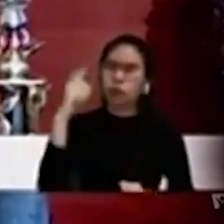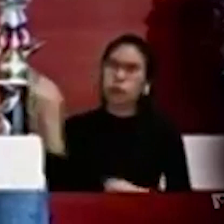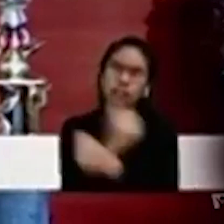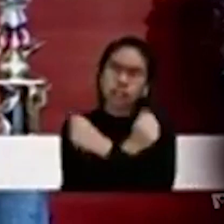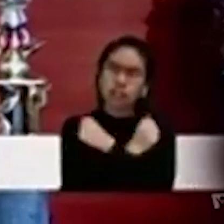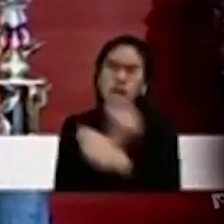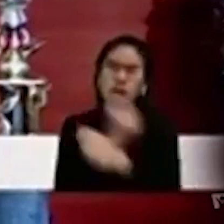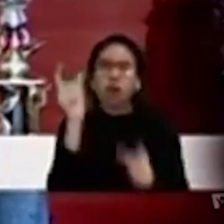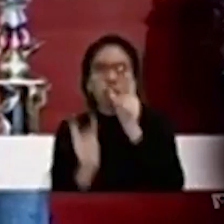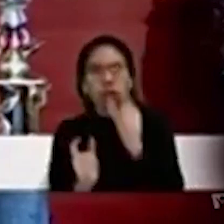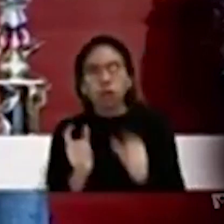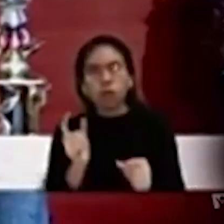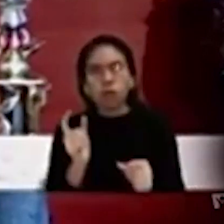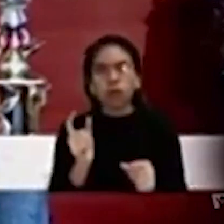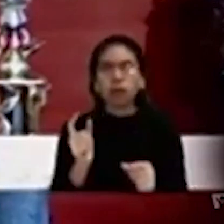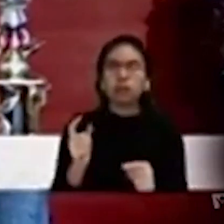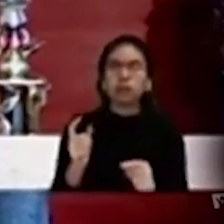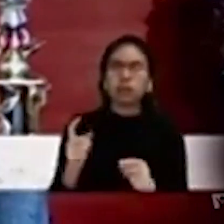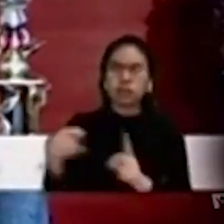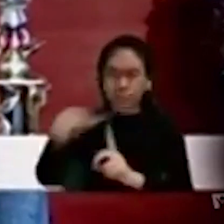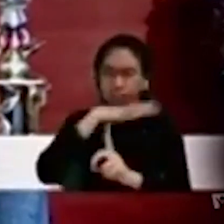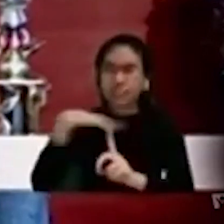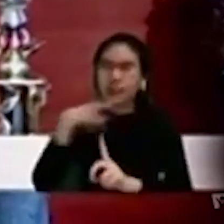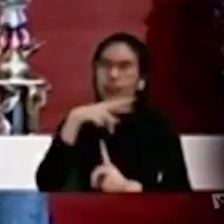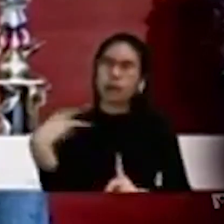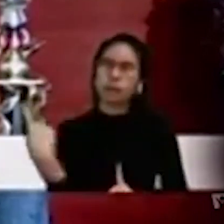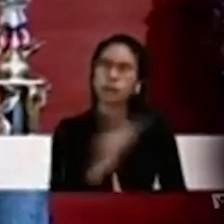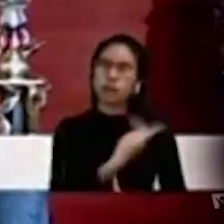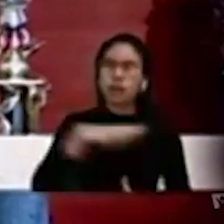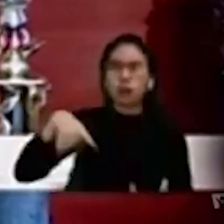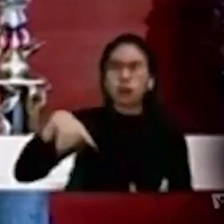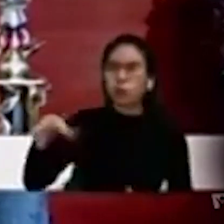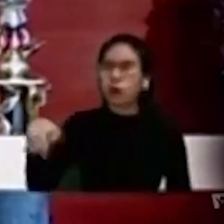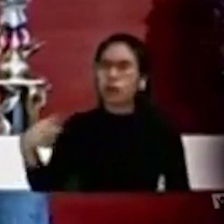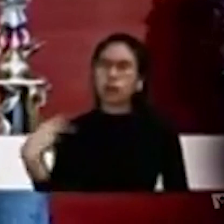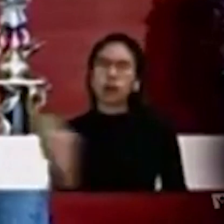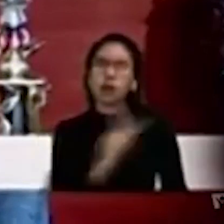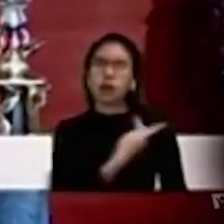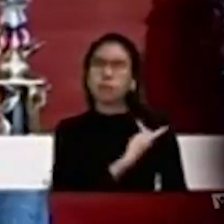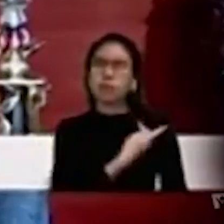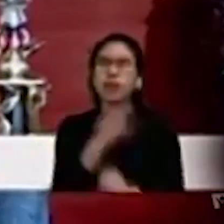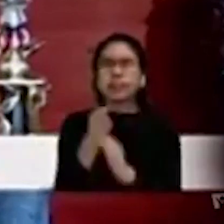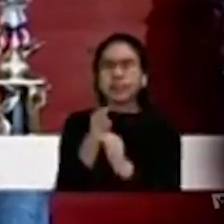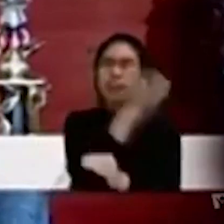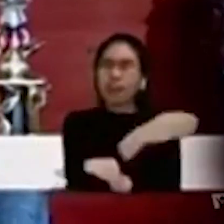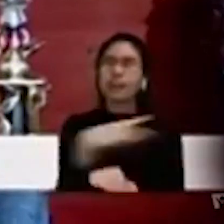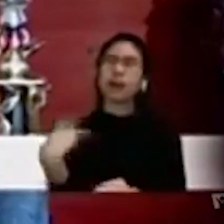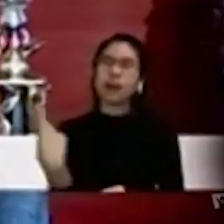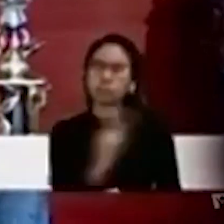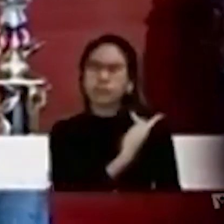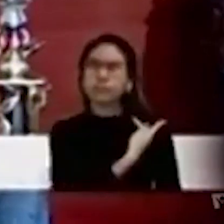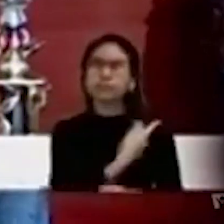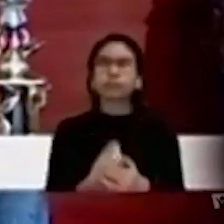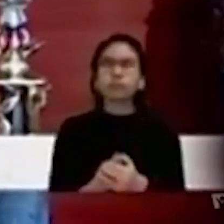keluarga kami, tetangga kami, orang-orang di pekerjaan kami, pemimpin-pemimpin kami di tempat kerja maupun luar tempat